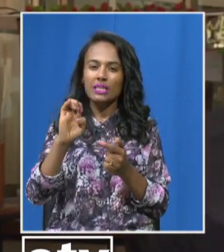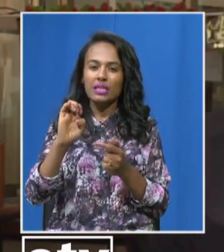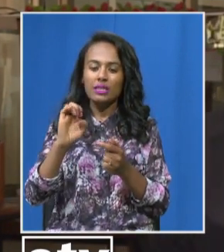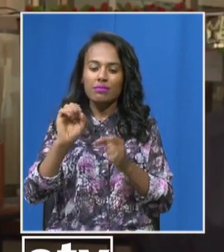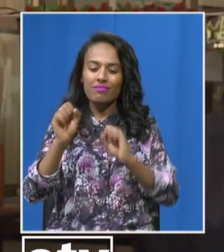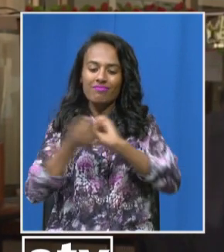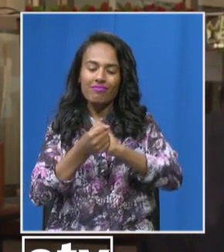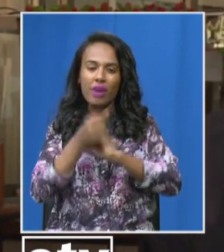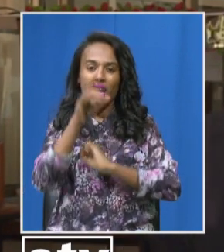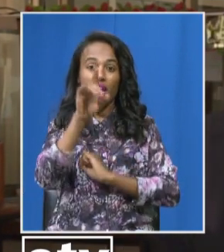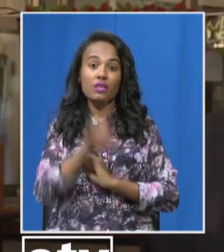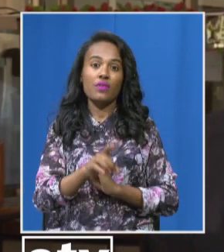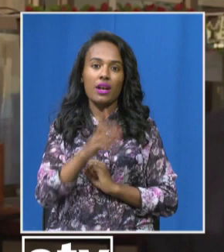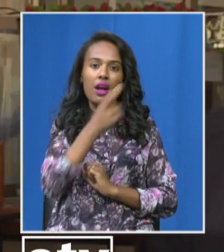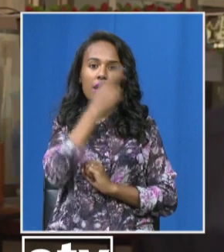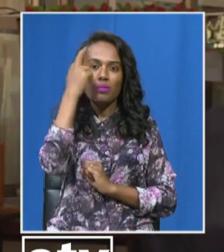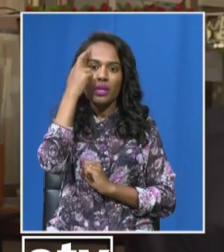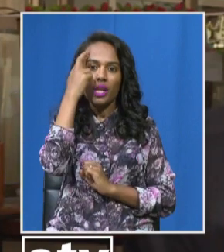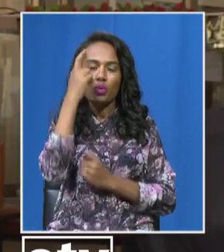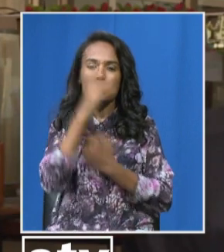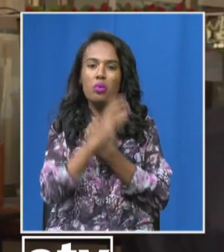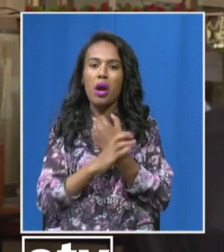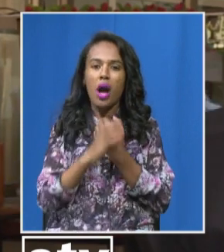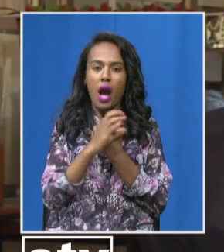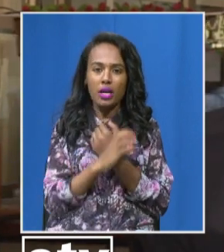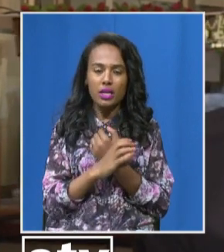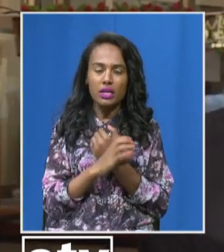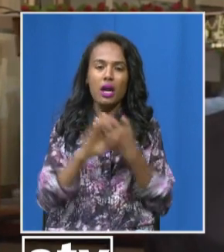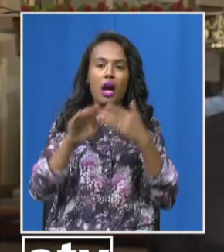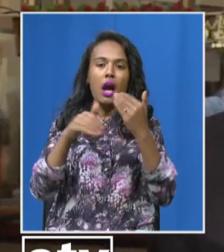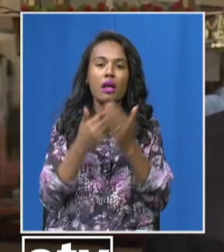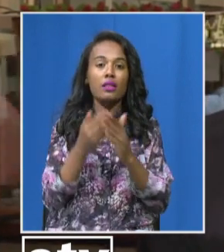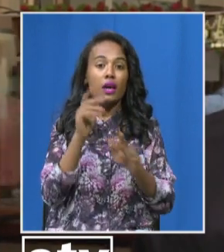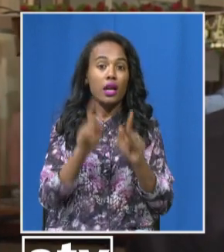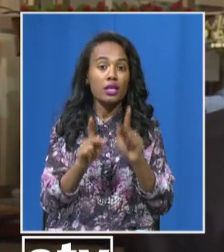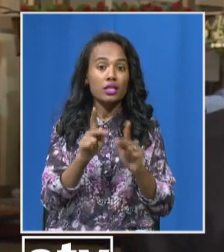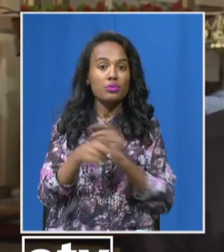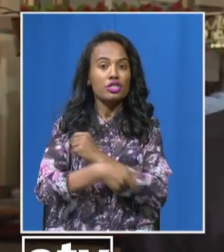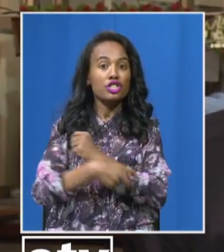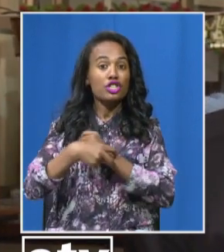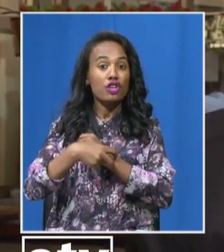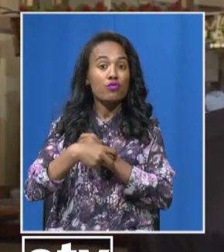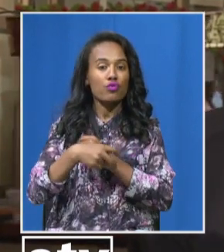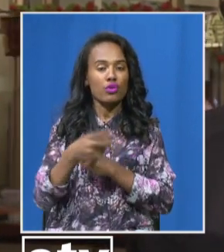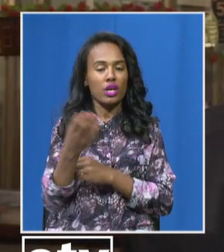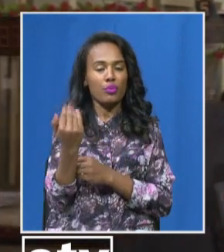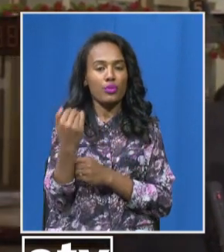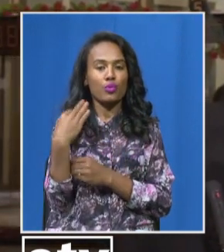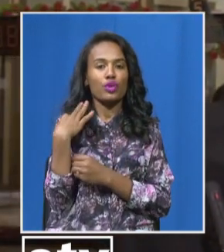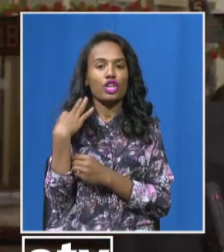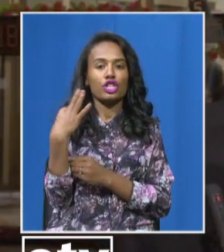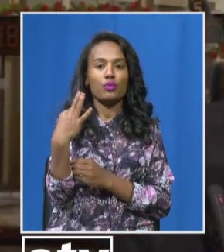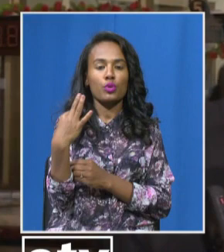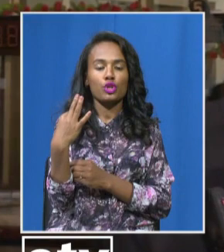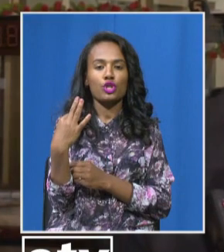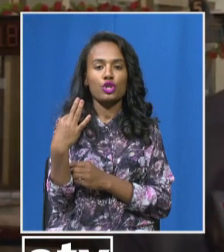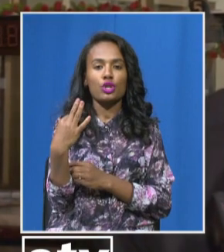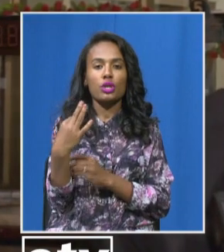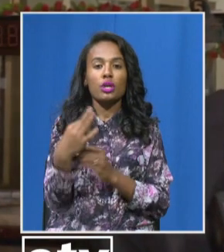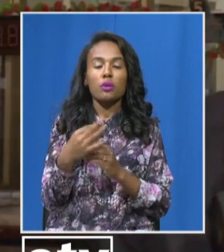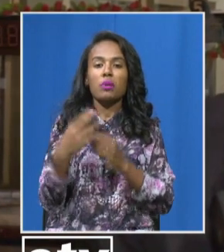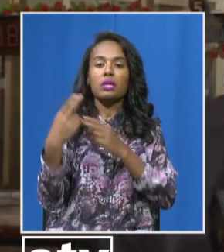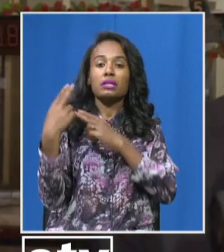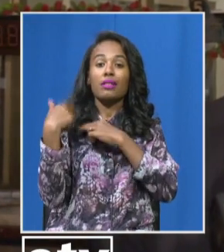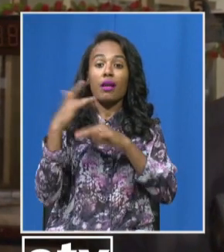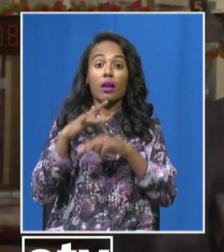አለበት። ምክንያቱም አገርም አጠቃላይ ህዝብም ሲዘርፉ የነበሩ ግለሰቦች በስልጣን